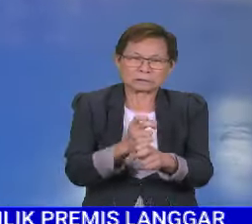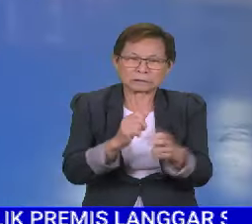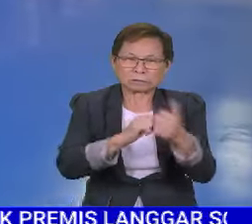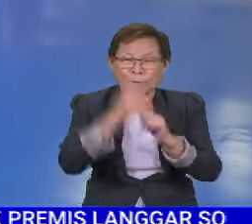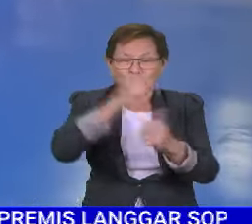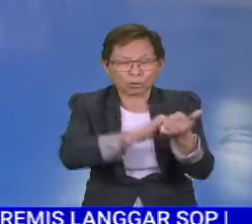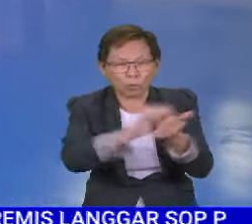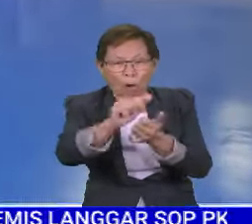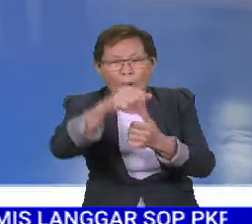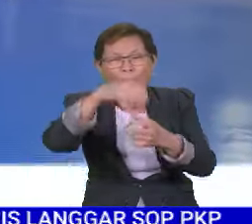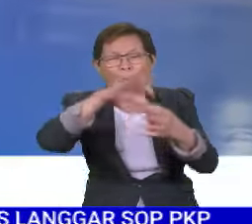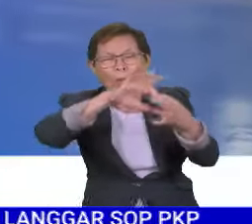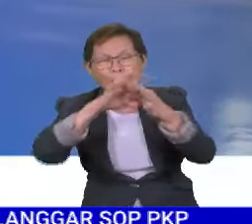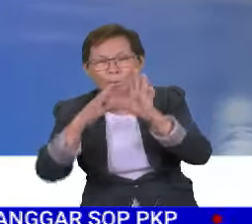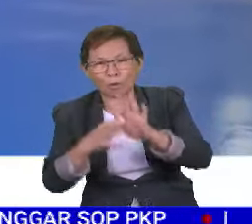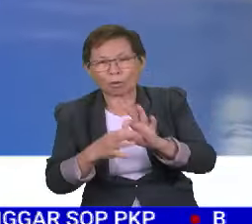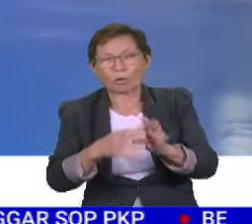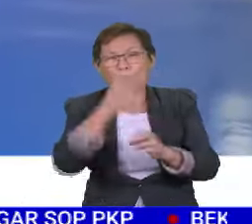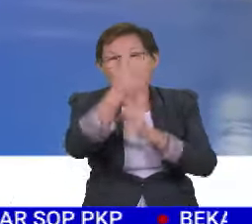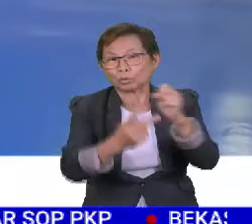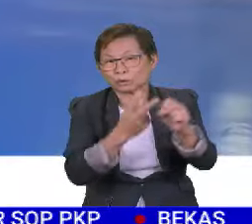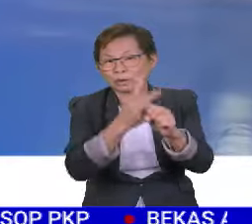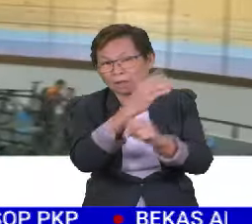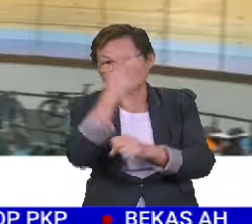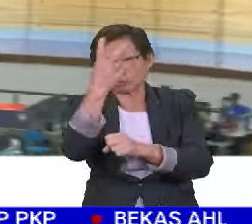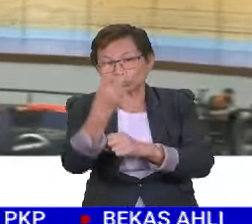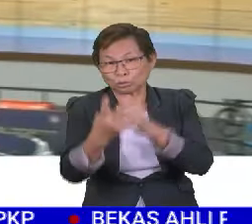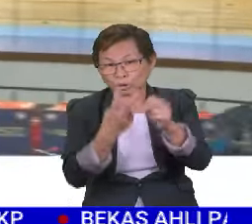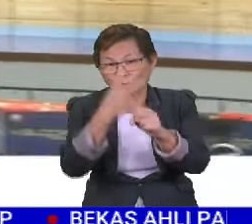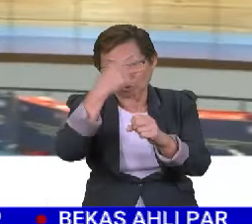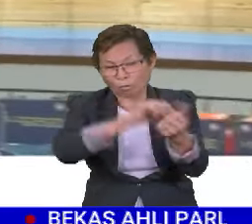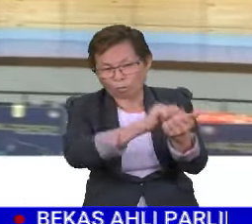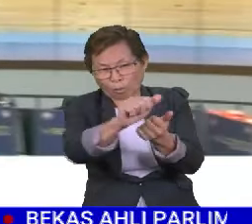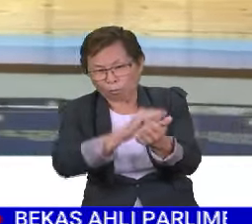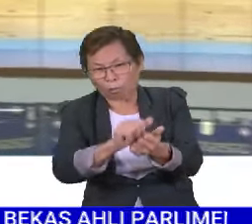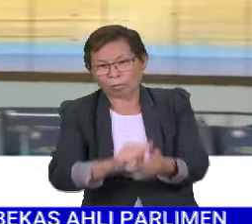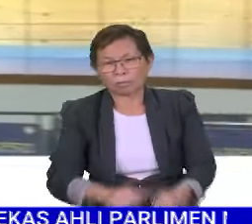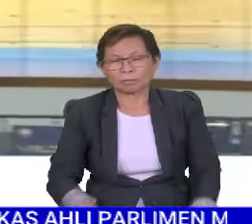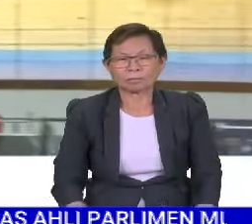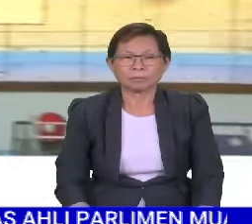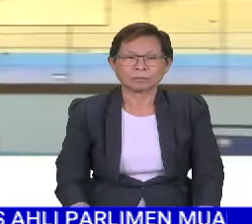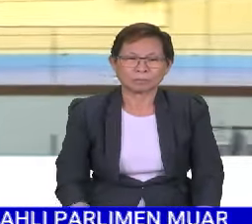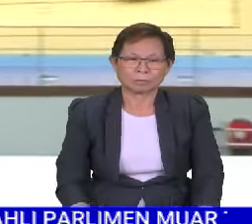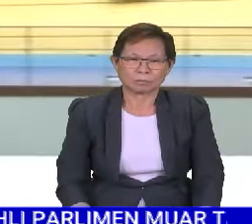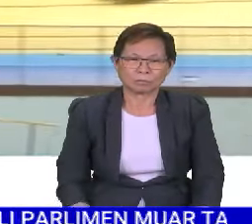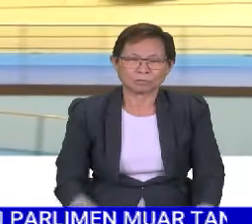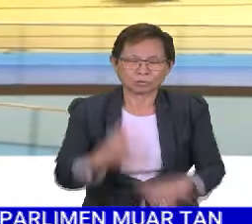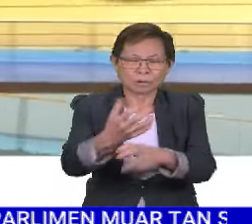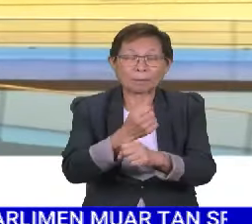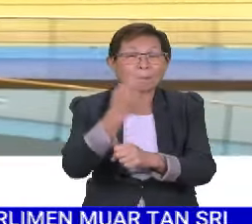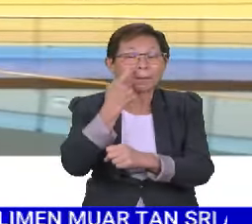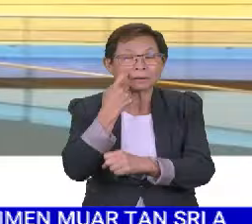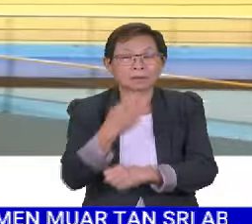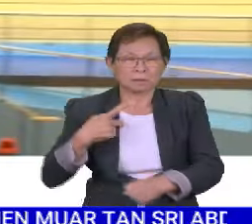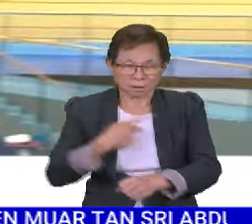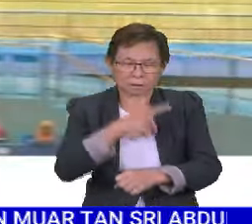Olympic, and then dia pun 2 tahun juga, 2 years for that qualification punya system untuk dapatkan mata.